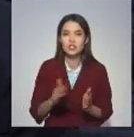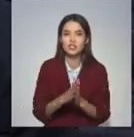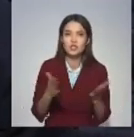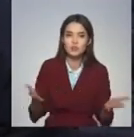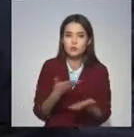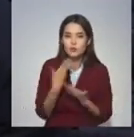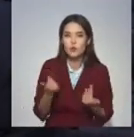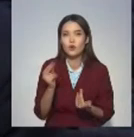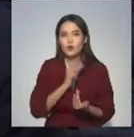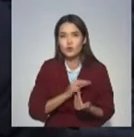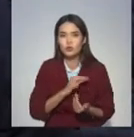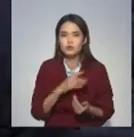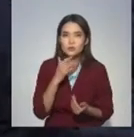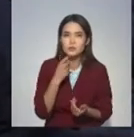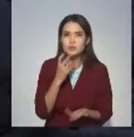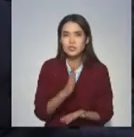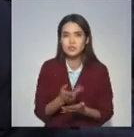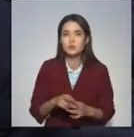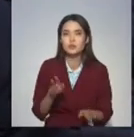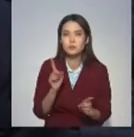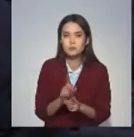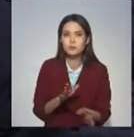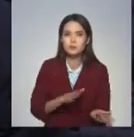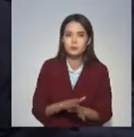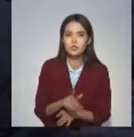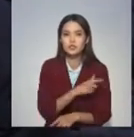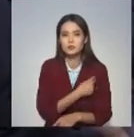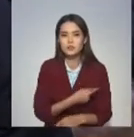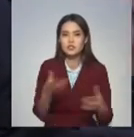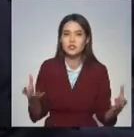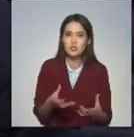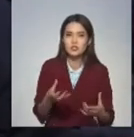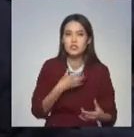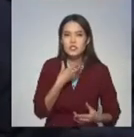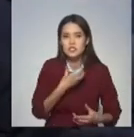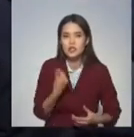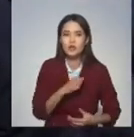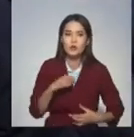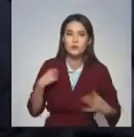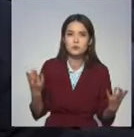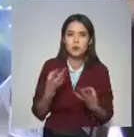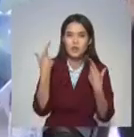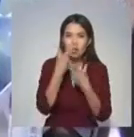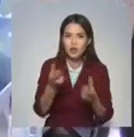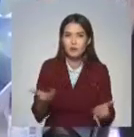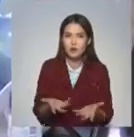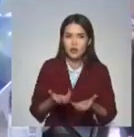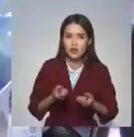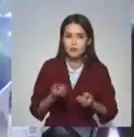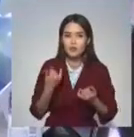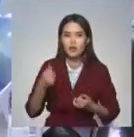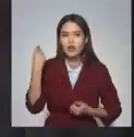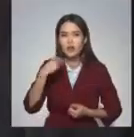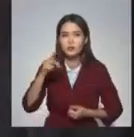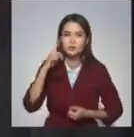жоқ, әлі жұмыспен қамтылмағанмын. Сондықтан міндетті әлеуметтік медициналық сақтандыру жүйесі туралы өзіме қажетті ақпарат алдым. Ал Ақтөбе